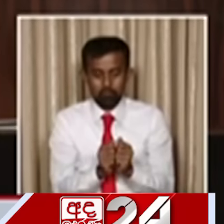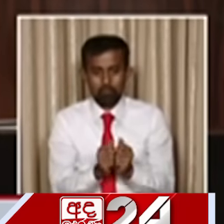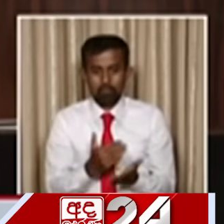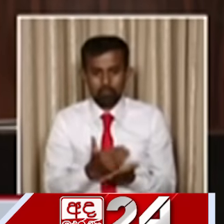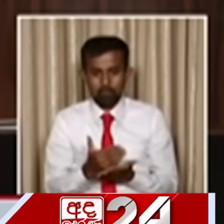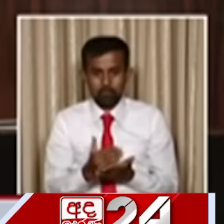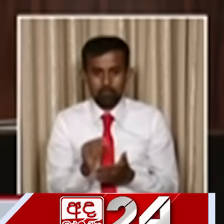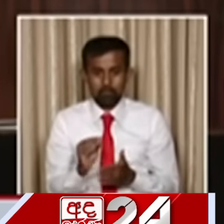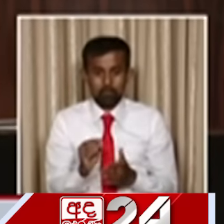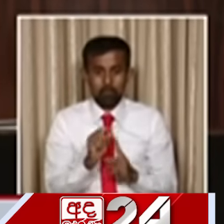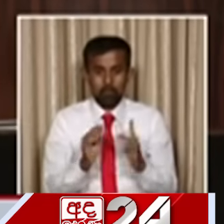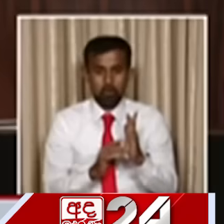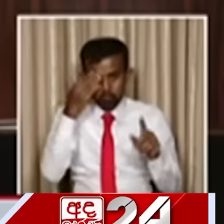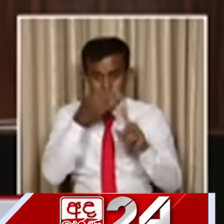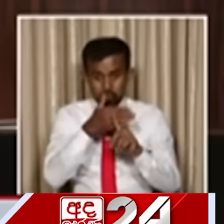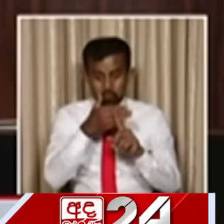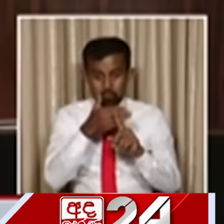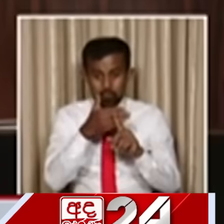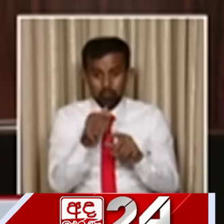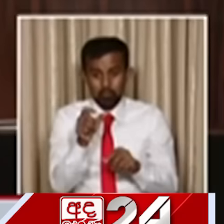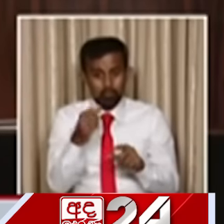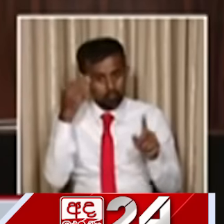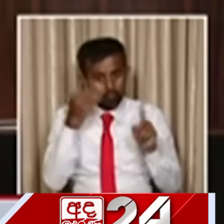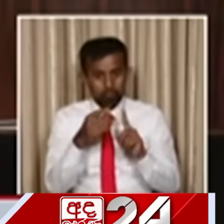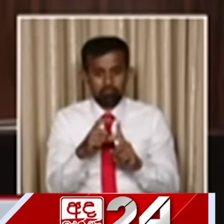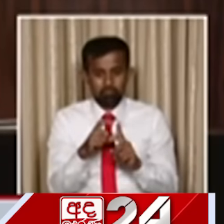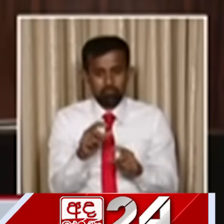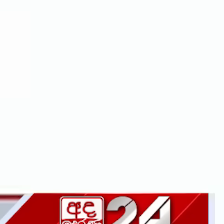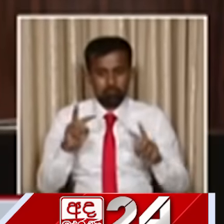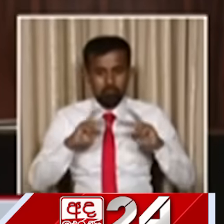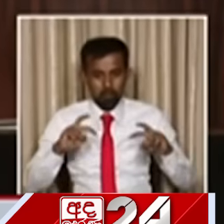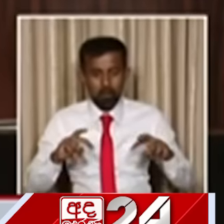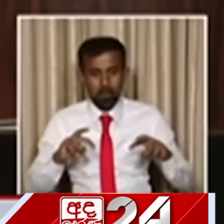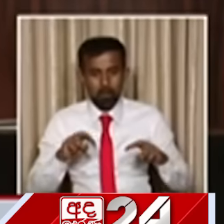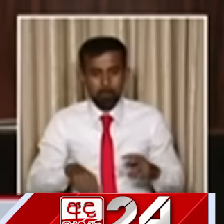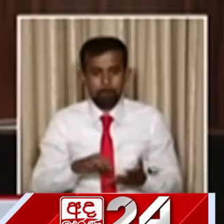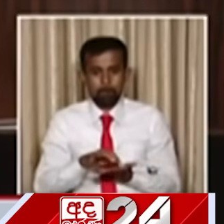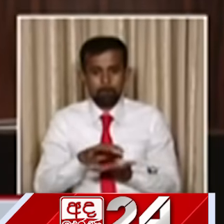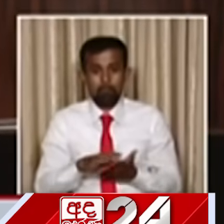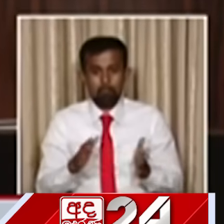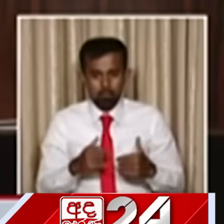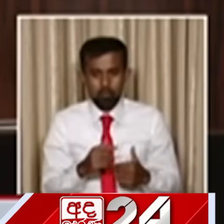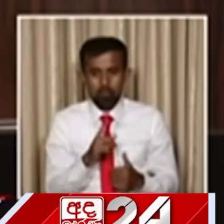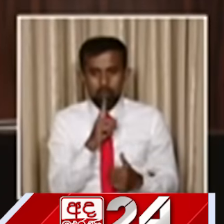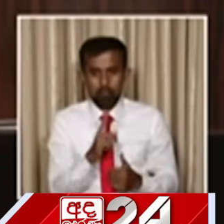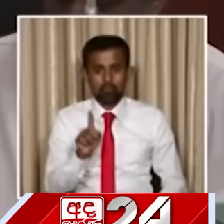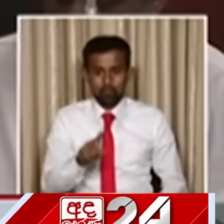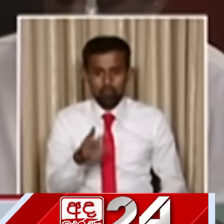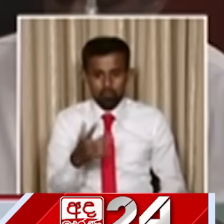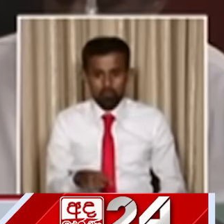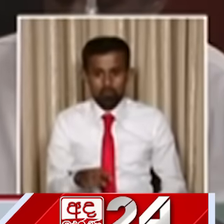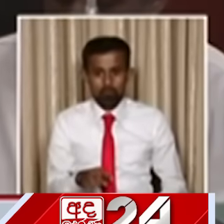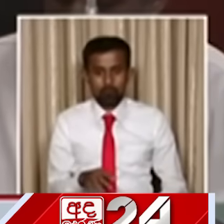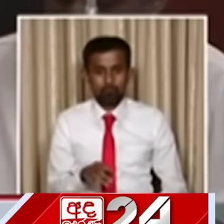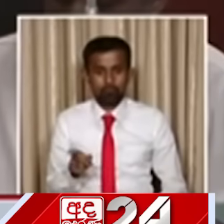බාධා පමුණුවෙන් කිසිදු මන්ත්‍රීවරයෙකු හැසිරෙන්නේ නම් ඔවුන් සම්බන්ධයෙන් දැඩි විනයානුකූල පියවර ගන්නා බව මෙයින් තව වැඩි දුරටත් අවධාරණය කරමි. දැන්